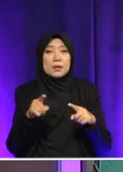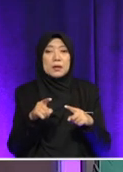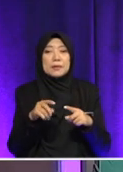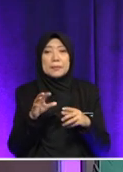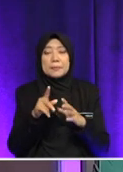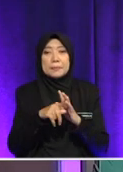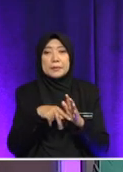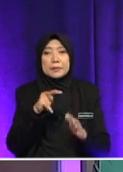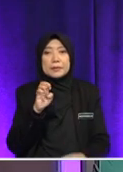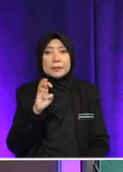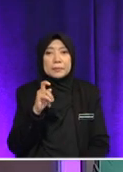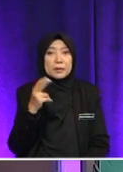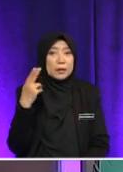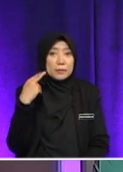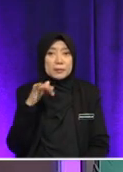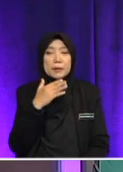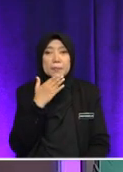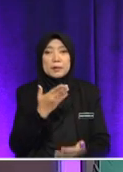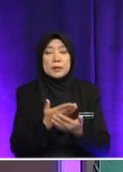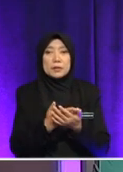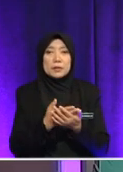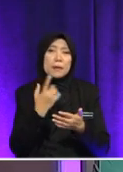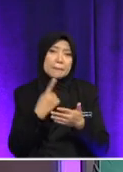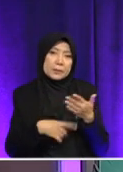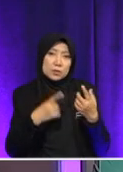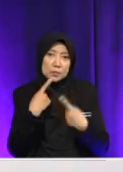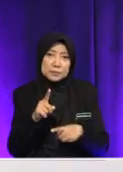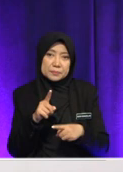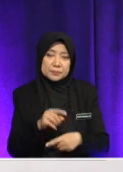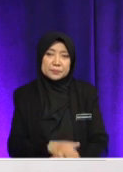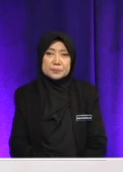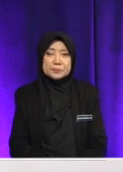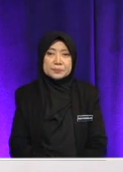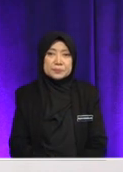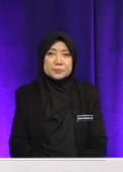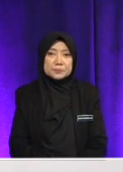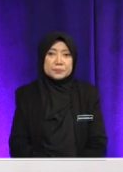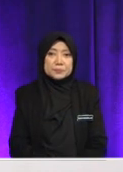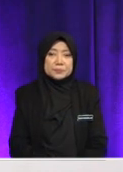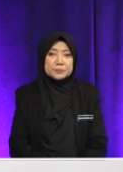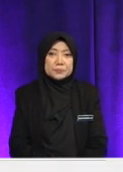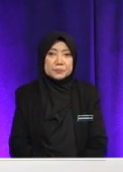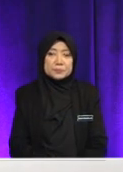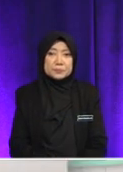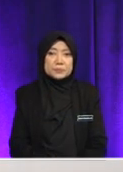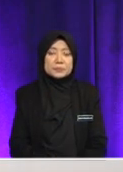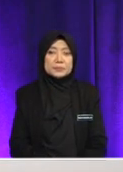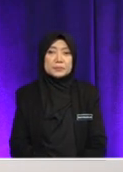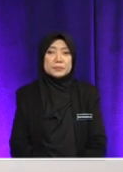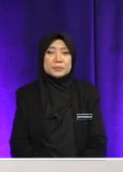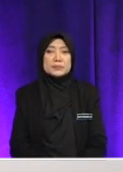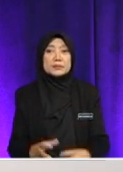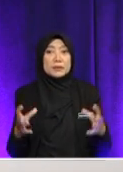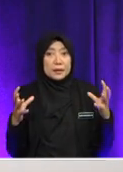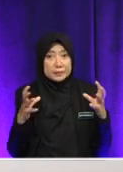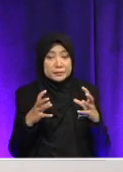yang baik lengai terhadap kimia seaga-agak aku jawabannya Oke ini jawabannya kalian tidak keras oke